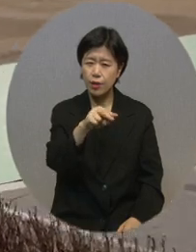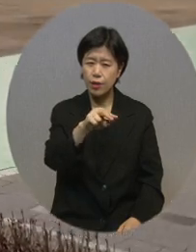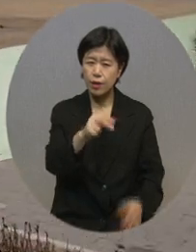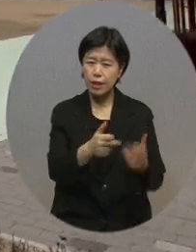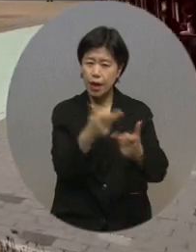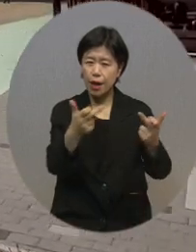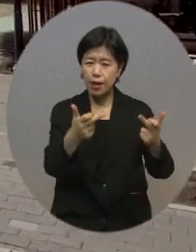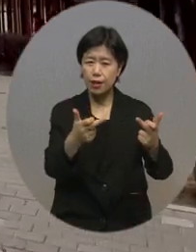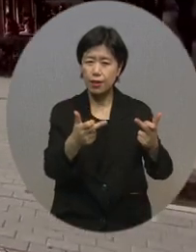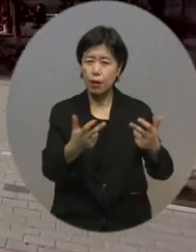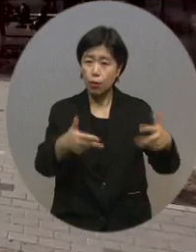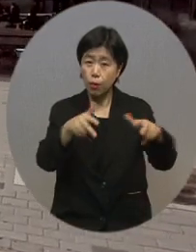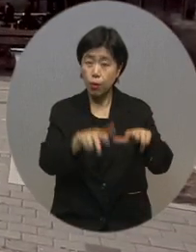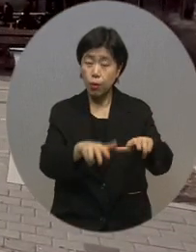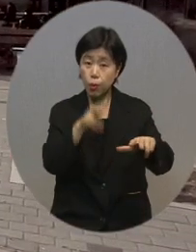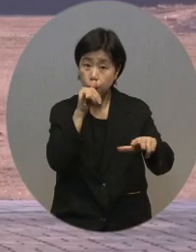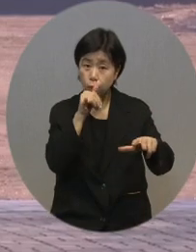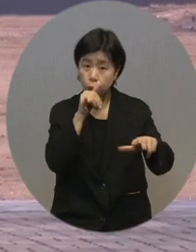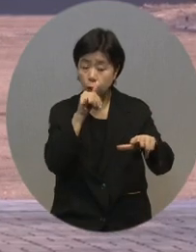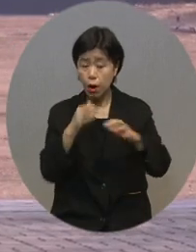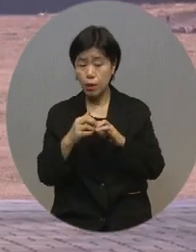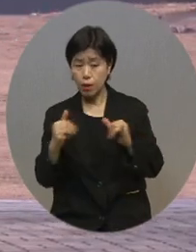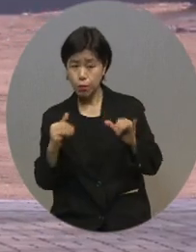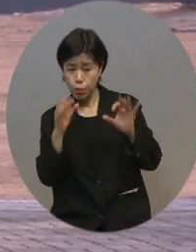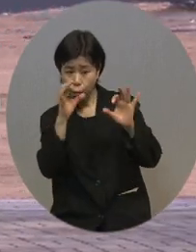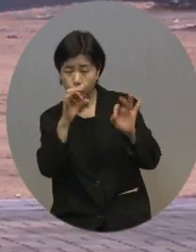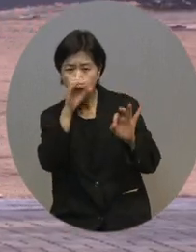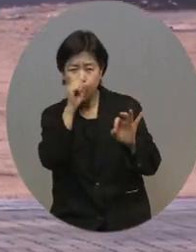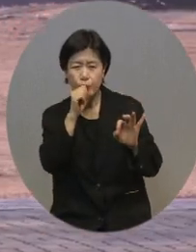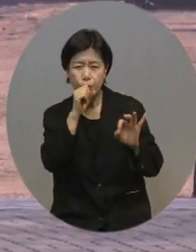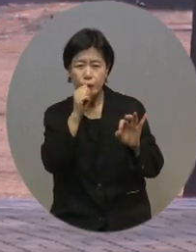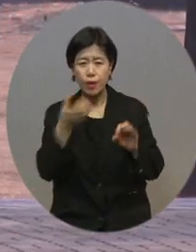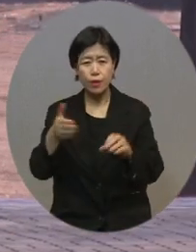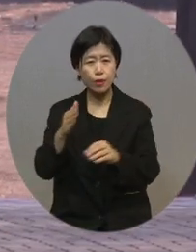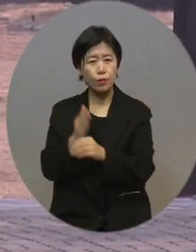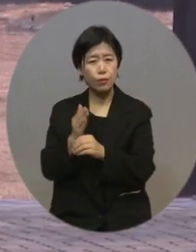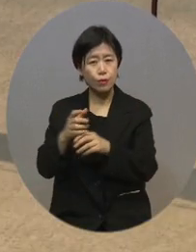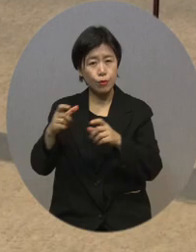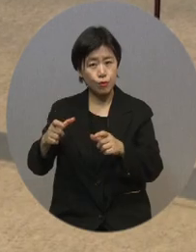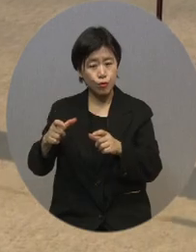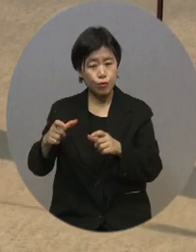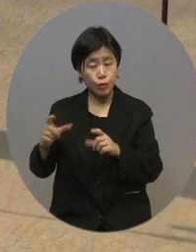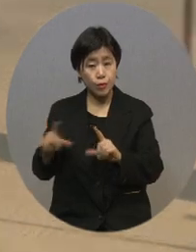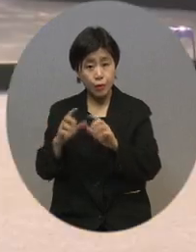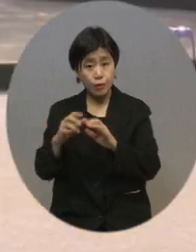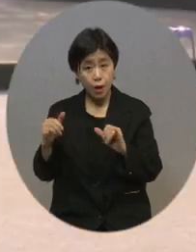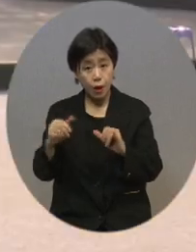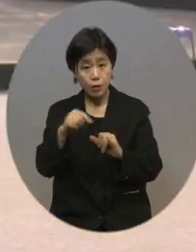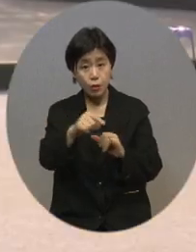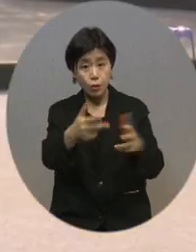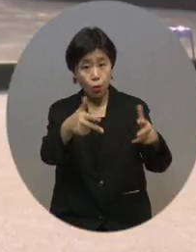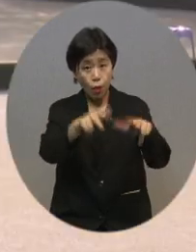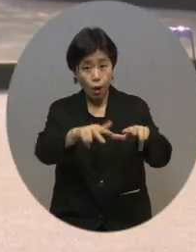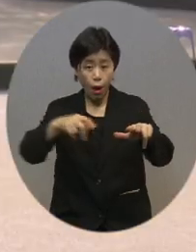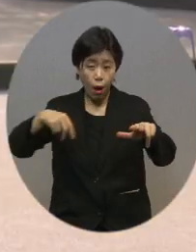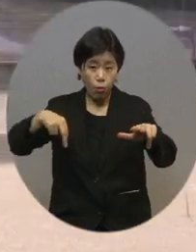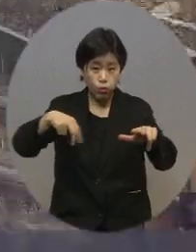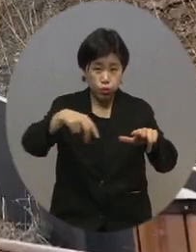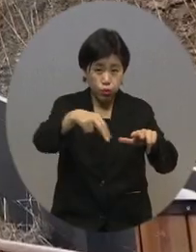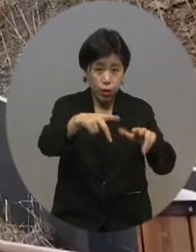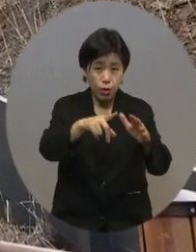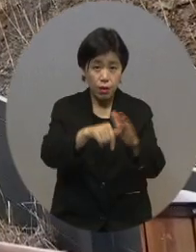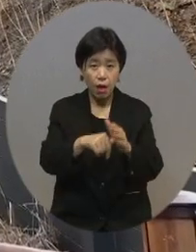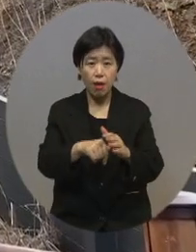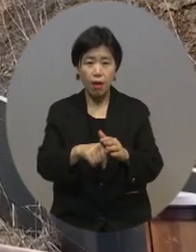공원이 있습니다. 아주 네. 넓고요. 아. 근데 우리 중구의 주민들이 그 공원을 올라가려고 하면은 한 110m나